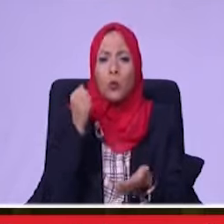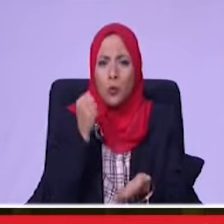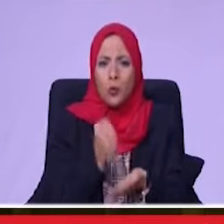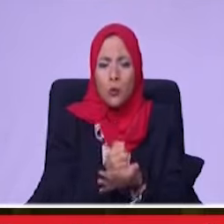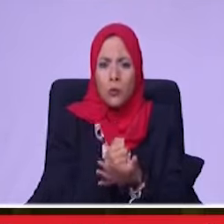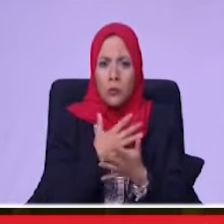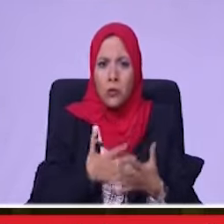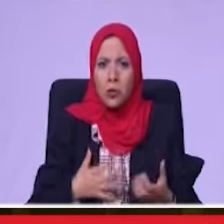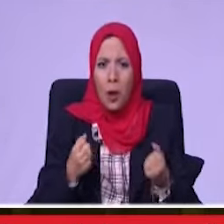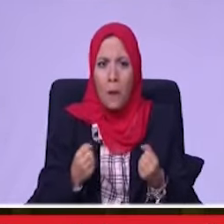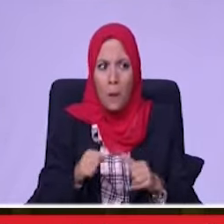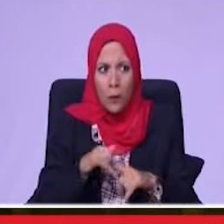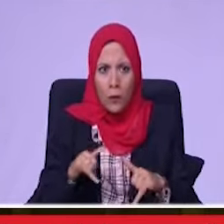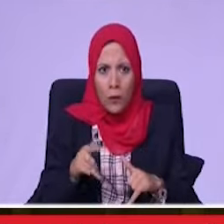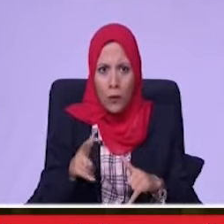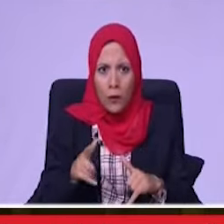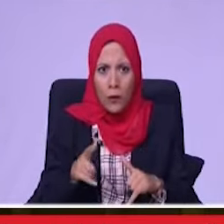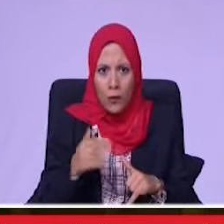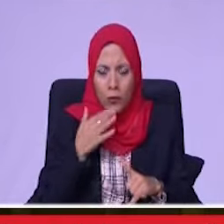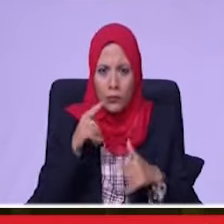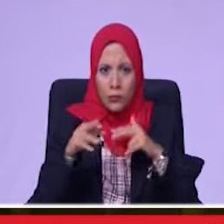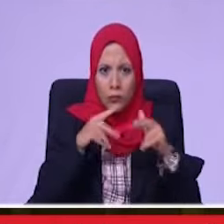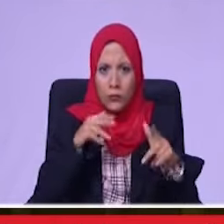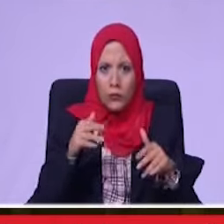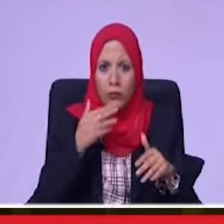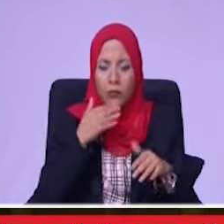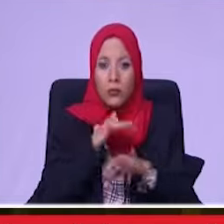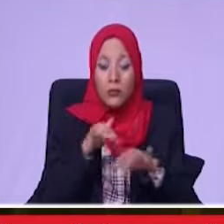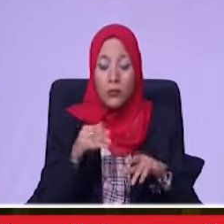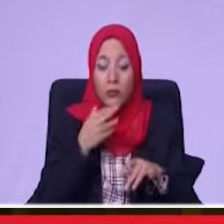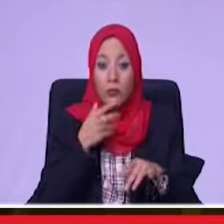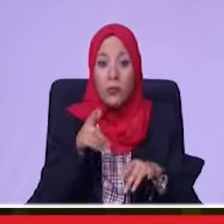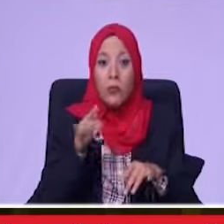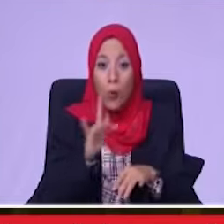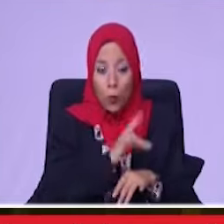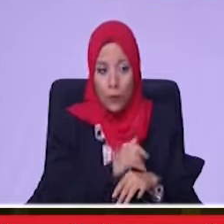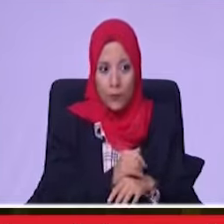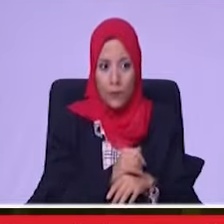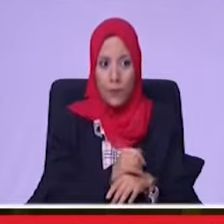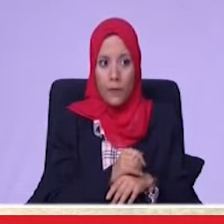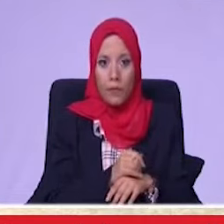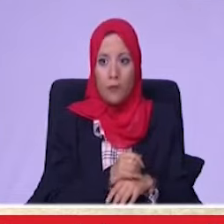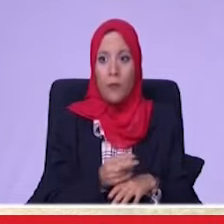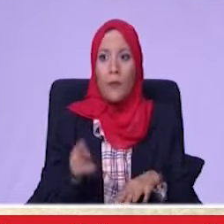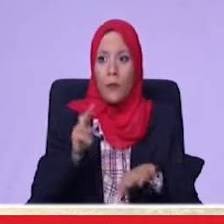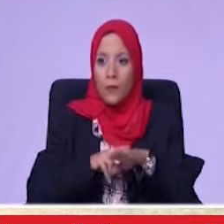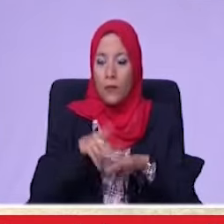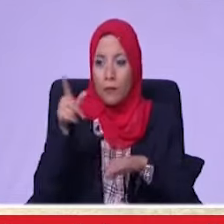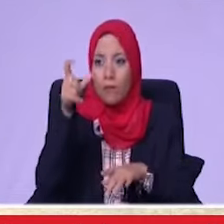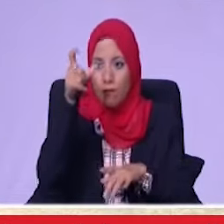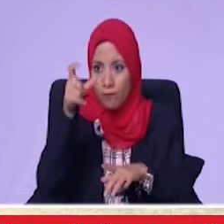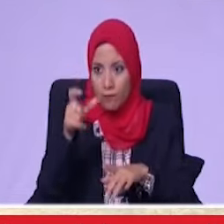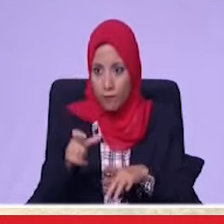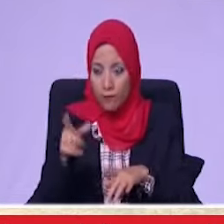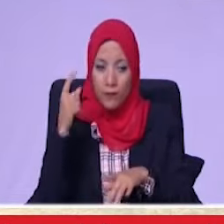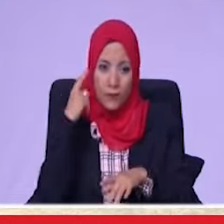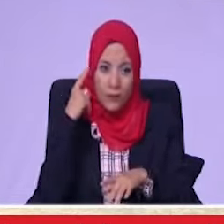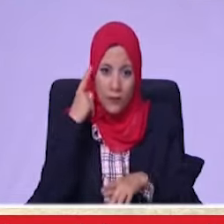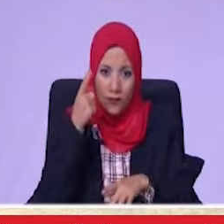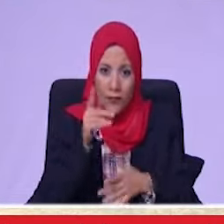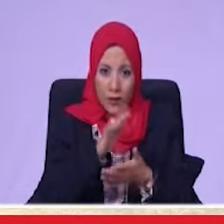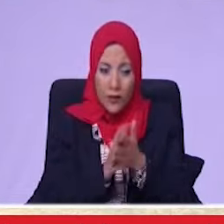بالفيوم. بتقول ان عبد الكريم محسن بعد الاطلاع على تقرير قياس السمع